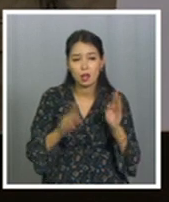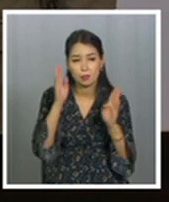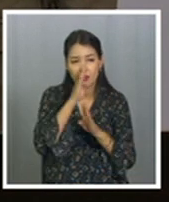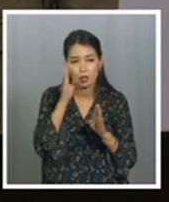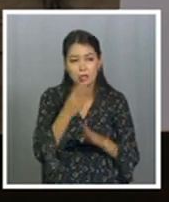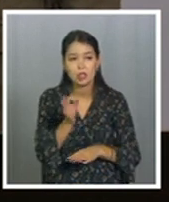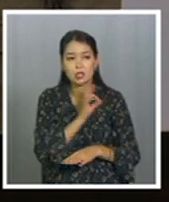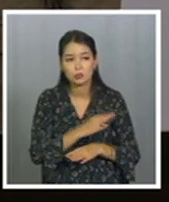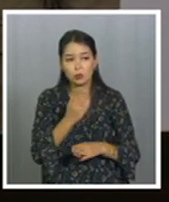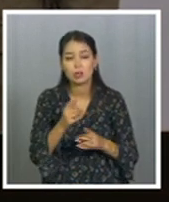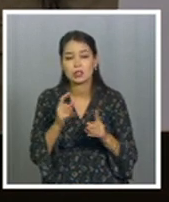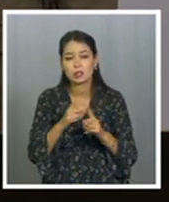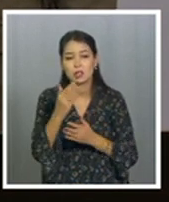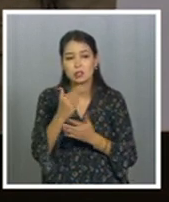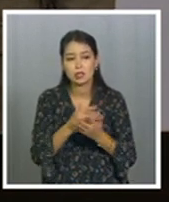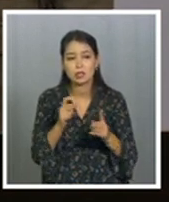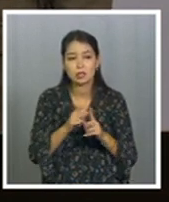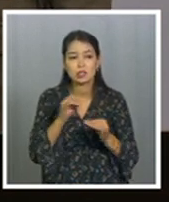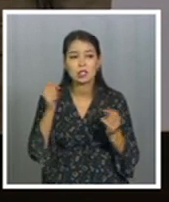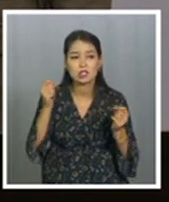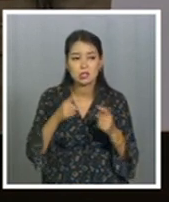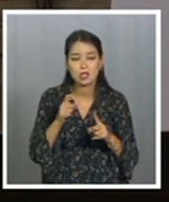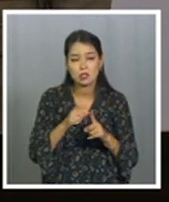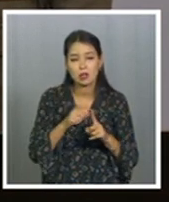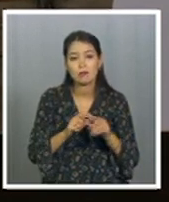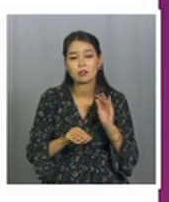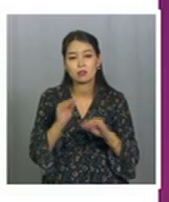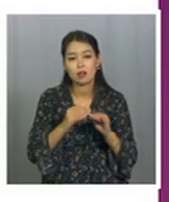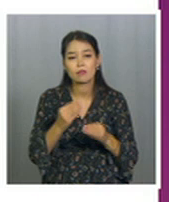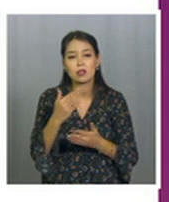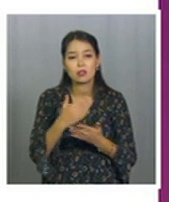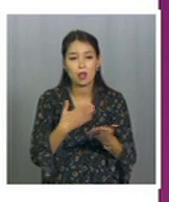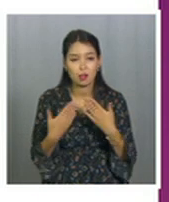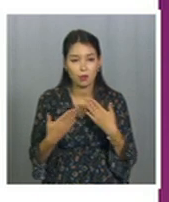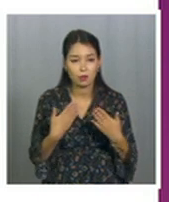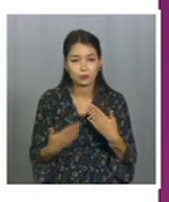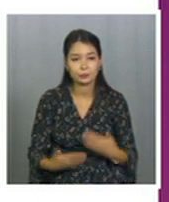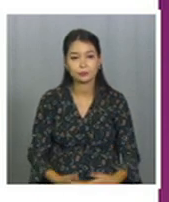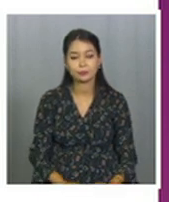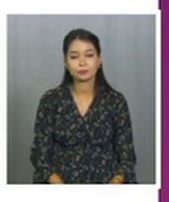Используя данные слова и словосочетания, составьте диалог.